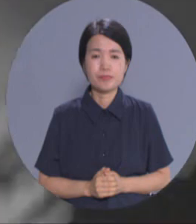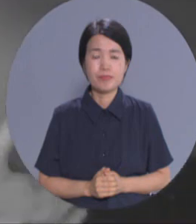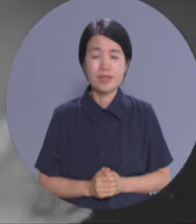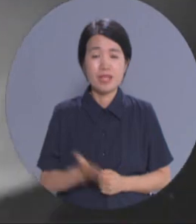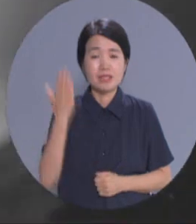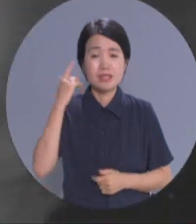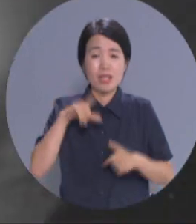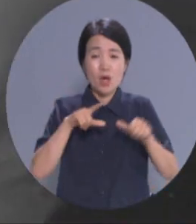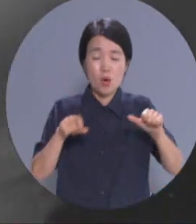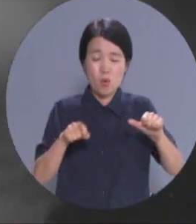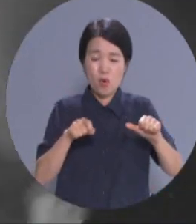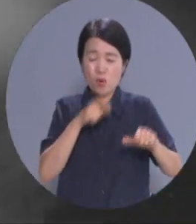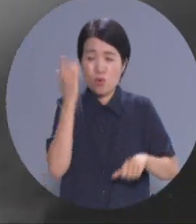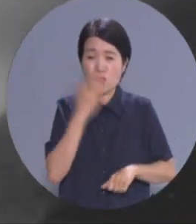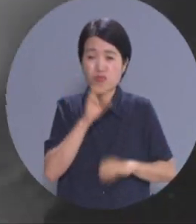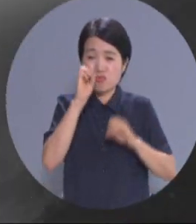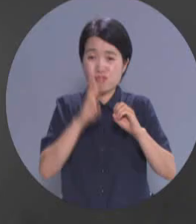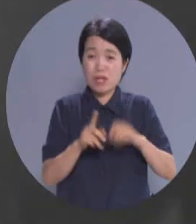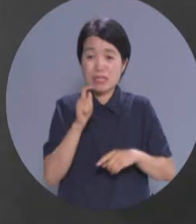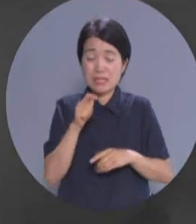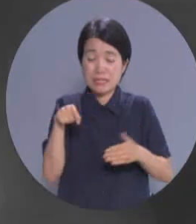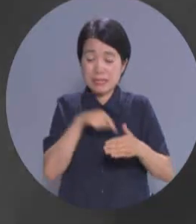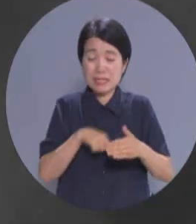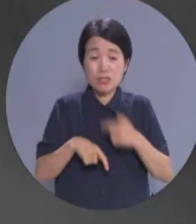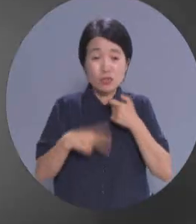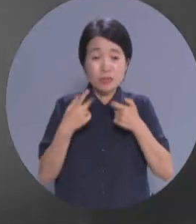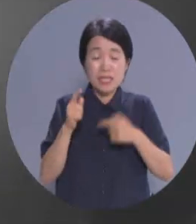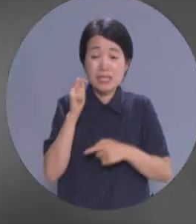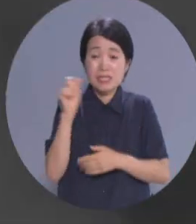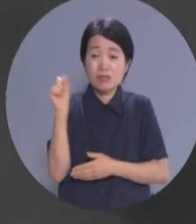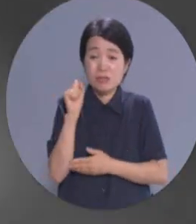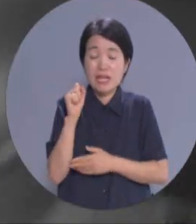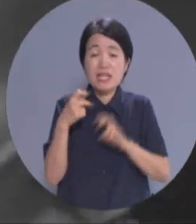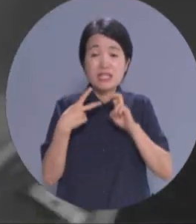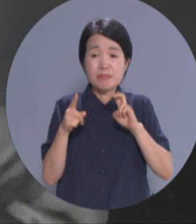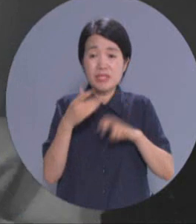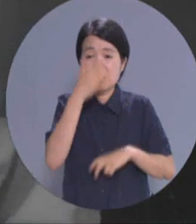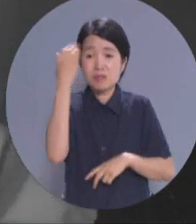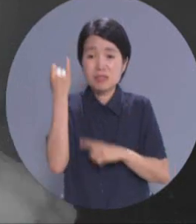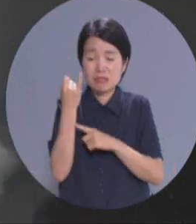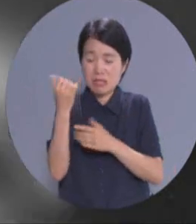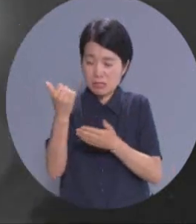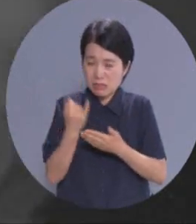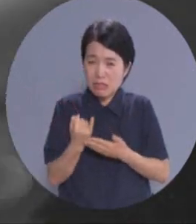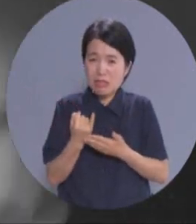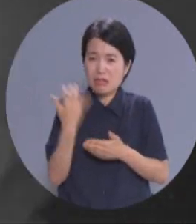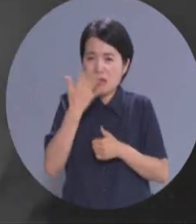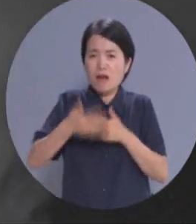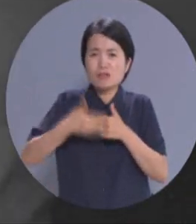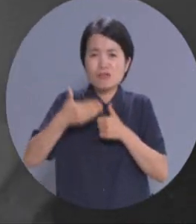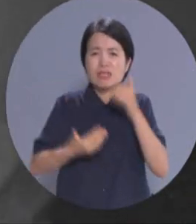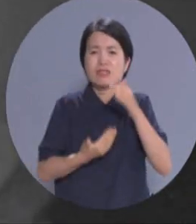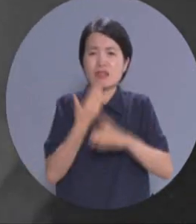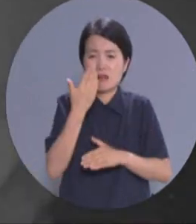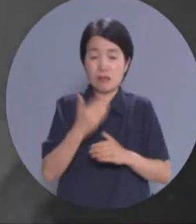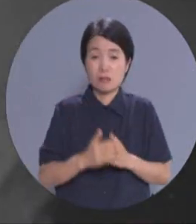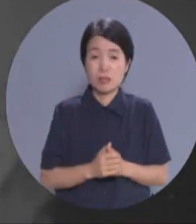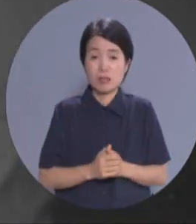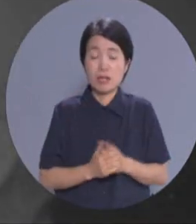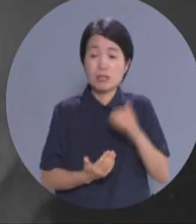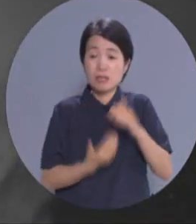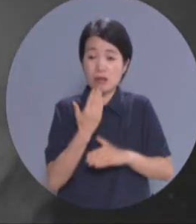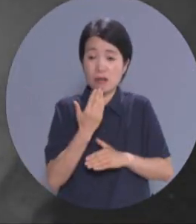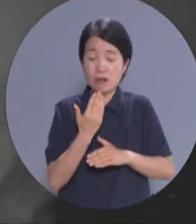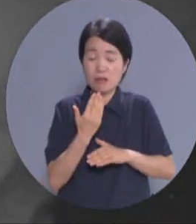지난 5월 여수 웅천의 택시 안에서 60대 택시기사가 20대 여성 승객으로부터 성추행을 당한 사건.